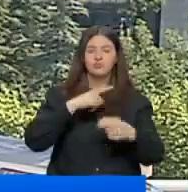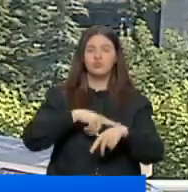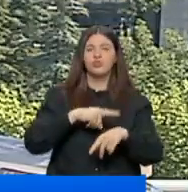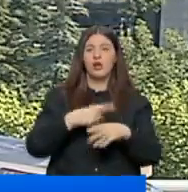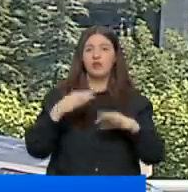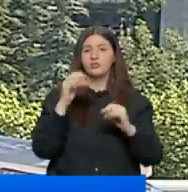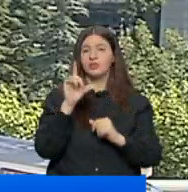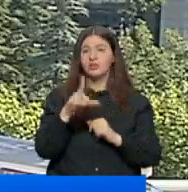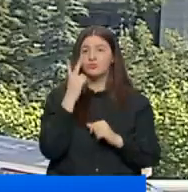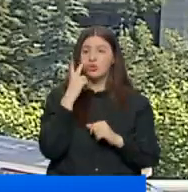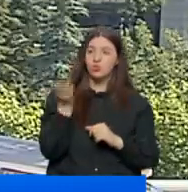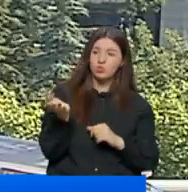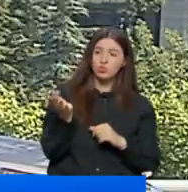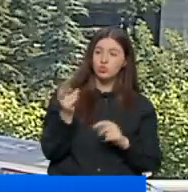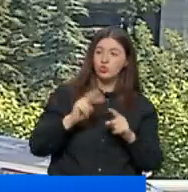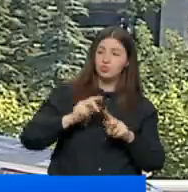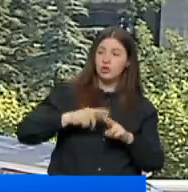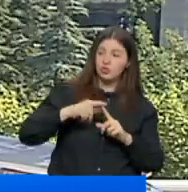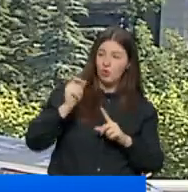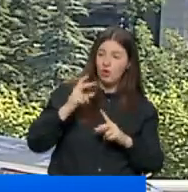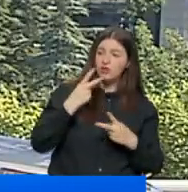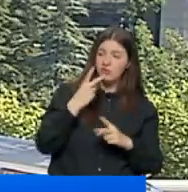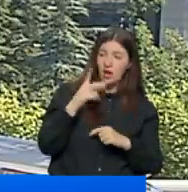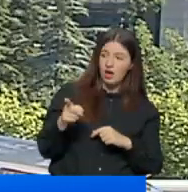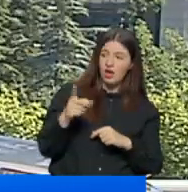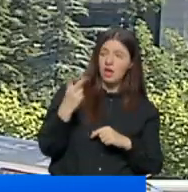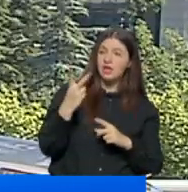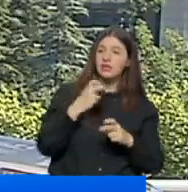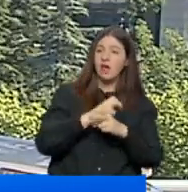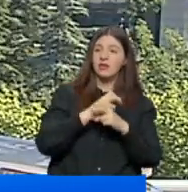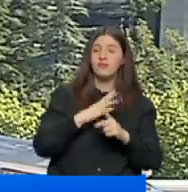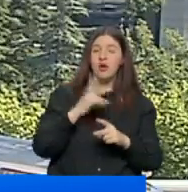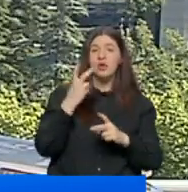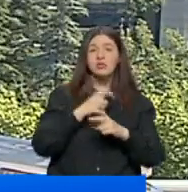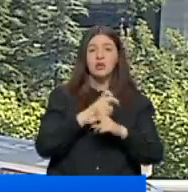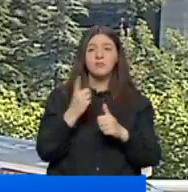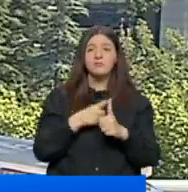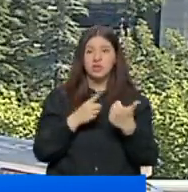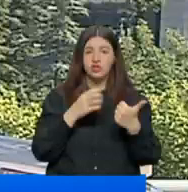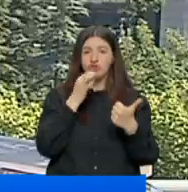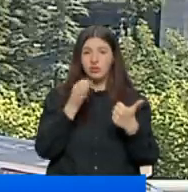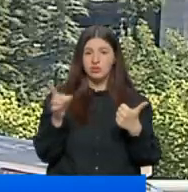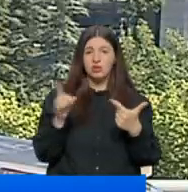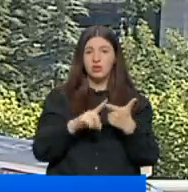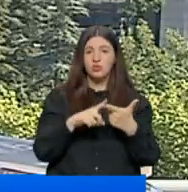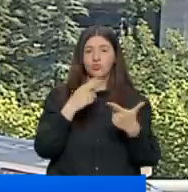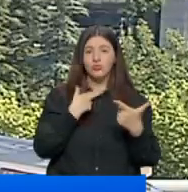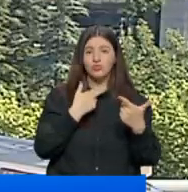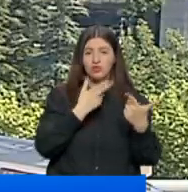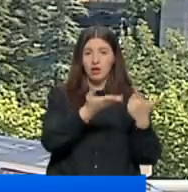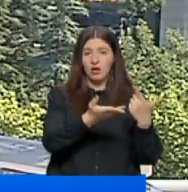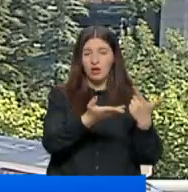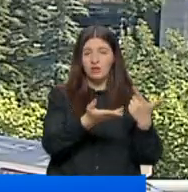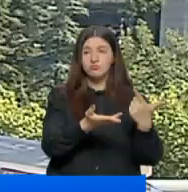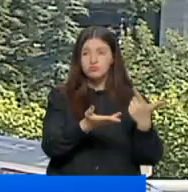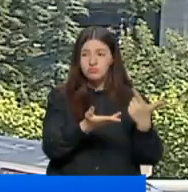hazır olmalı. Bakıyorsunuz NATO ve açıklamalarına iki tehdit var. O iki tehditten birisi Çin, diğeri ise